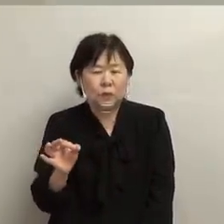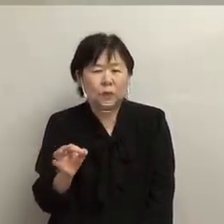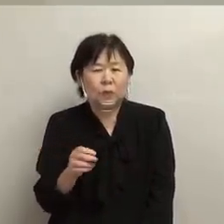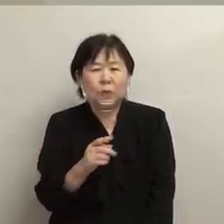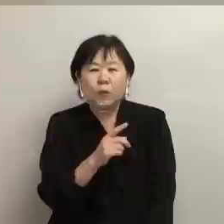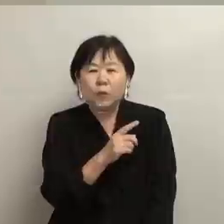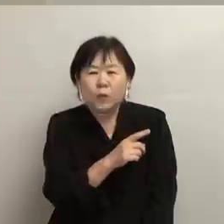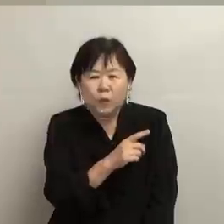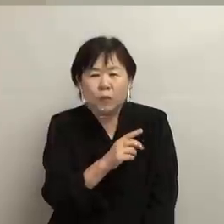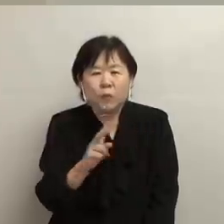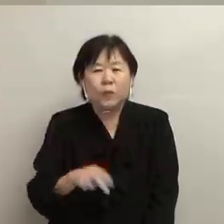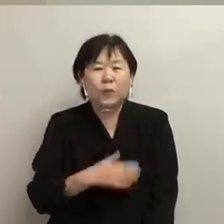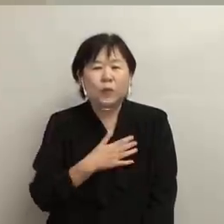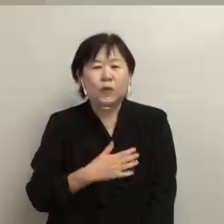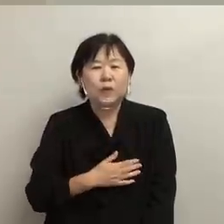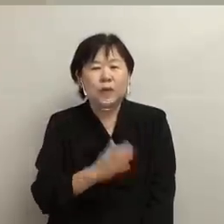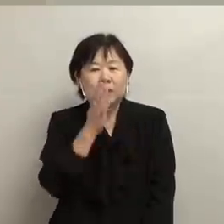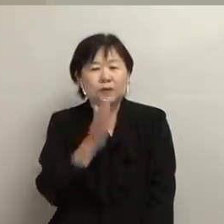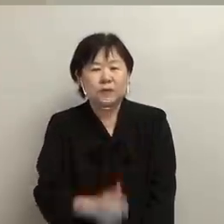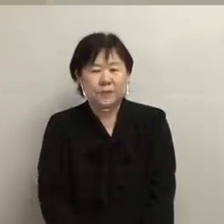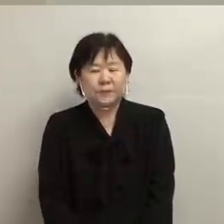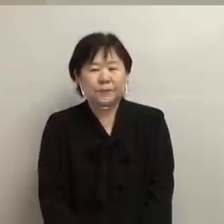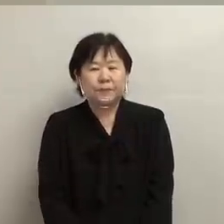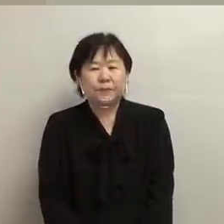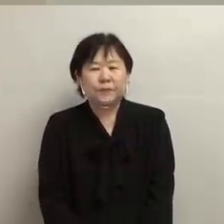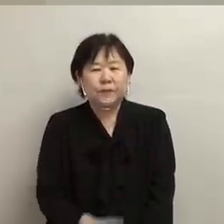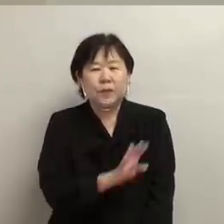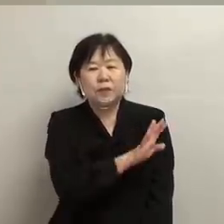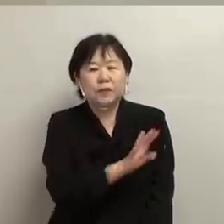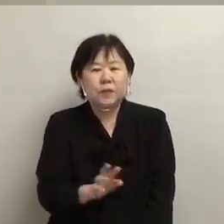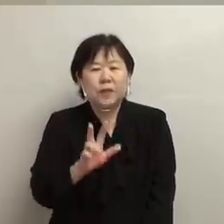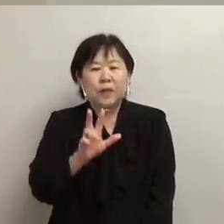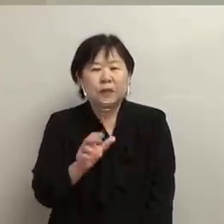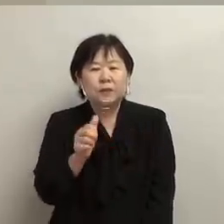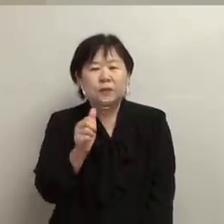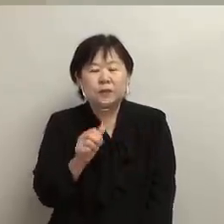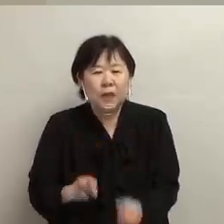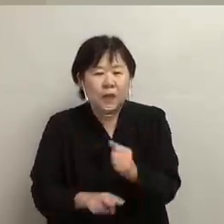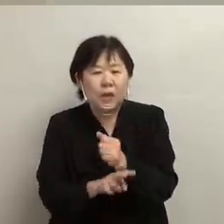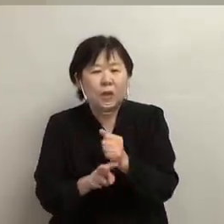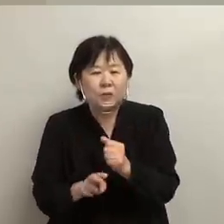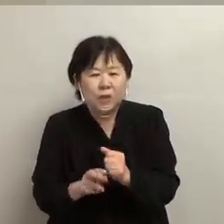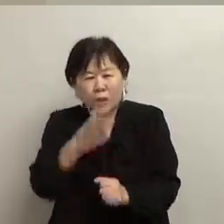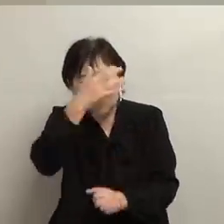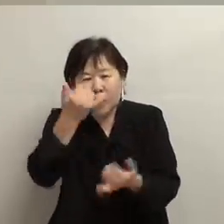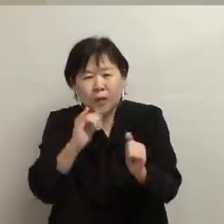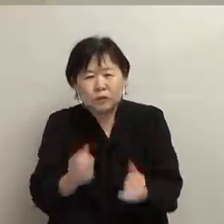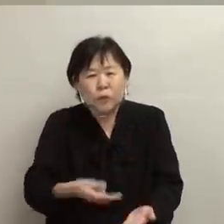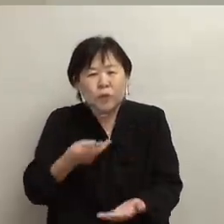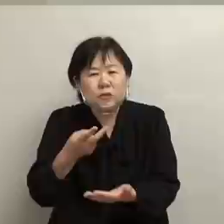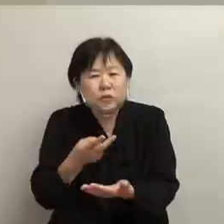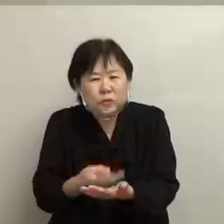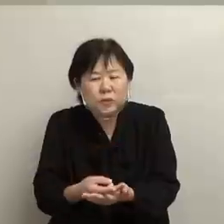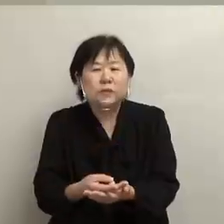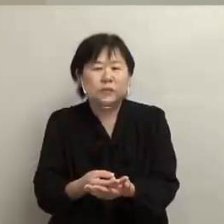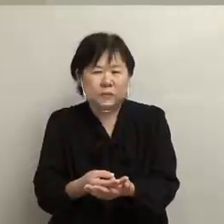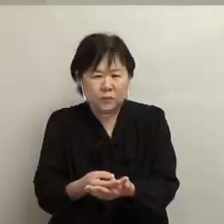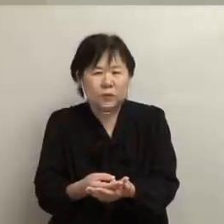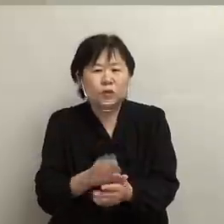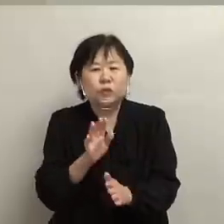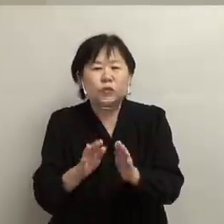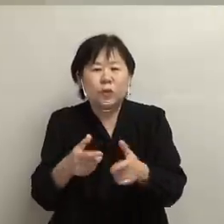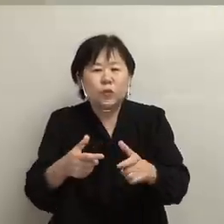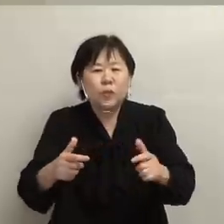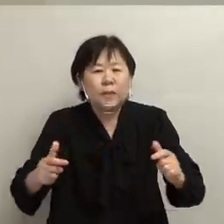とですねご理解をいただければと思いますつまりどれだか部の影響によって若い方々でも入院が必要なケースが増えていると